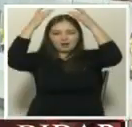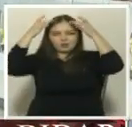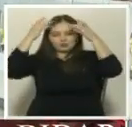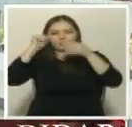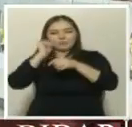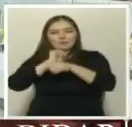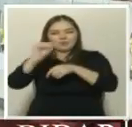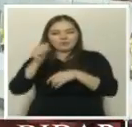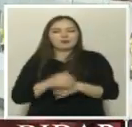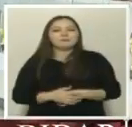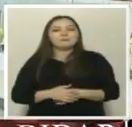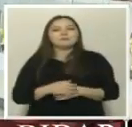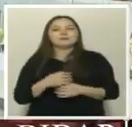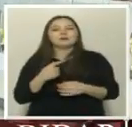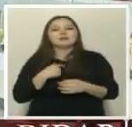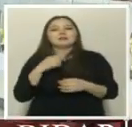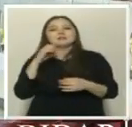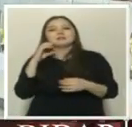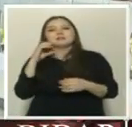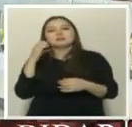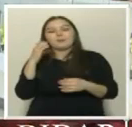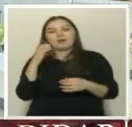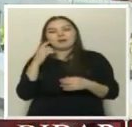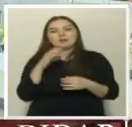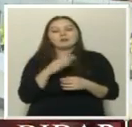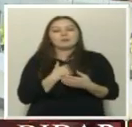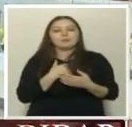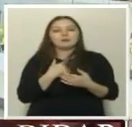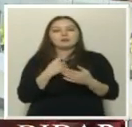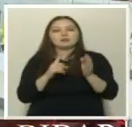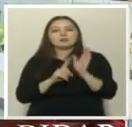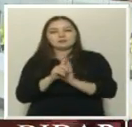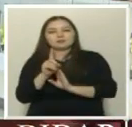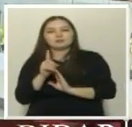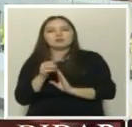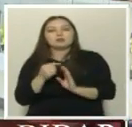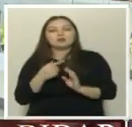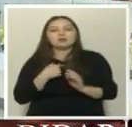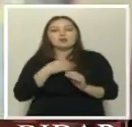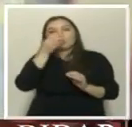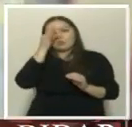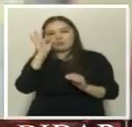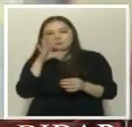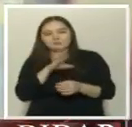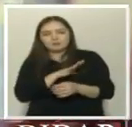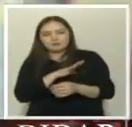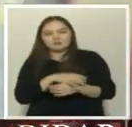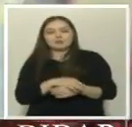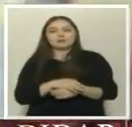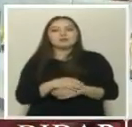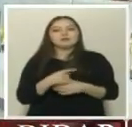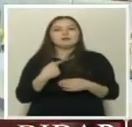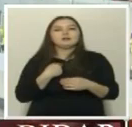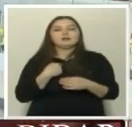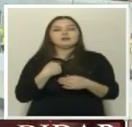с сентября. Для меня сложности особо не было, потому что я была готова к этому, у меня был опыт. Я собираюсь на